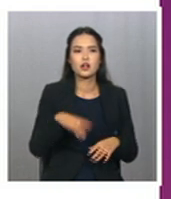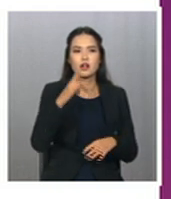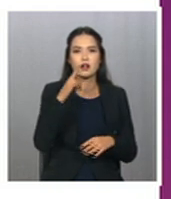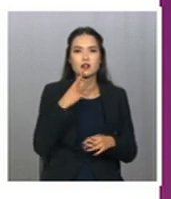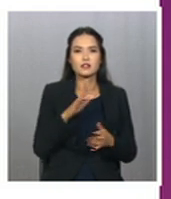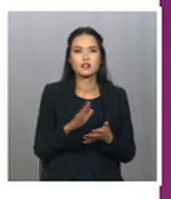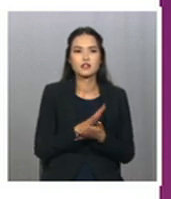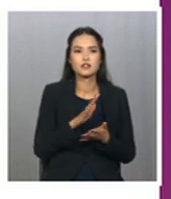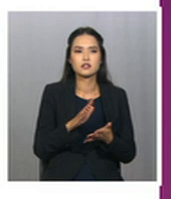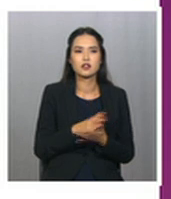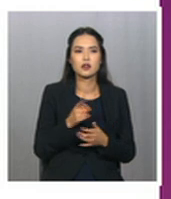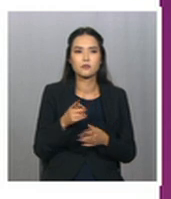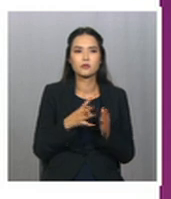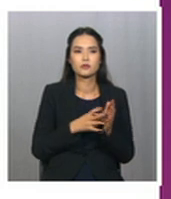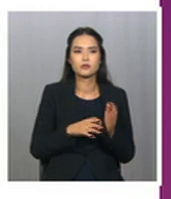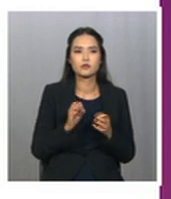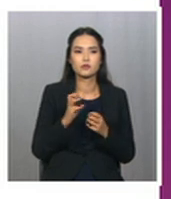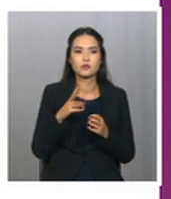газеті